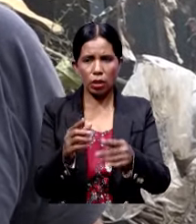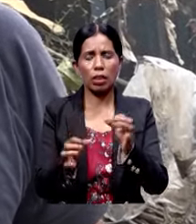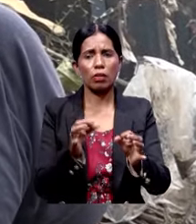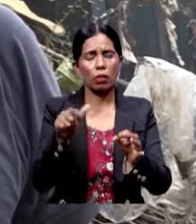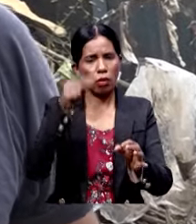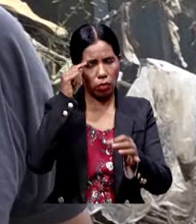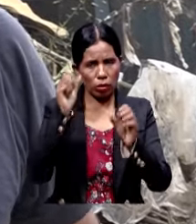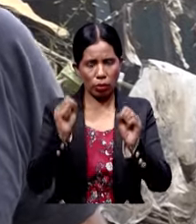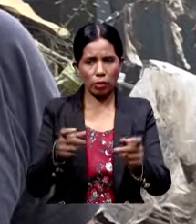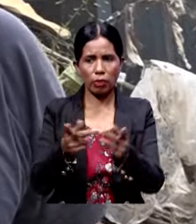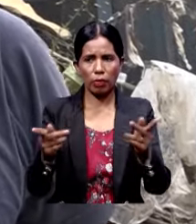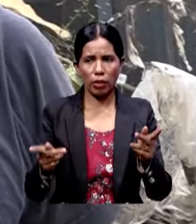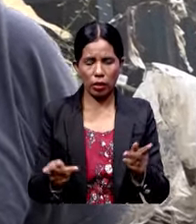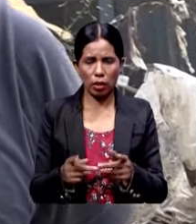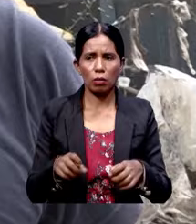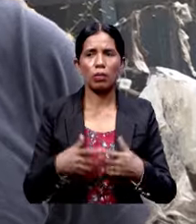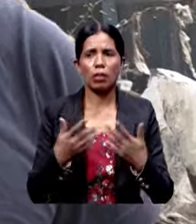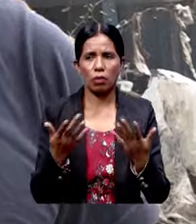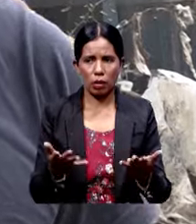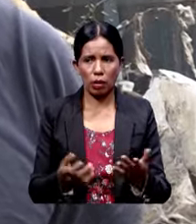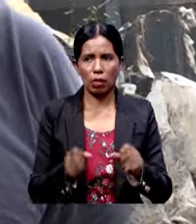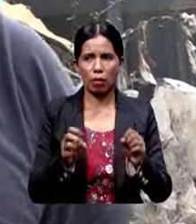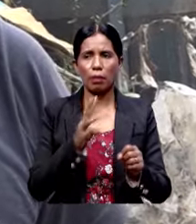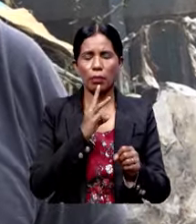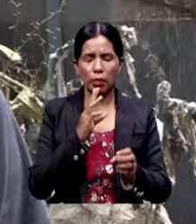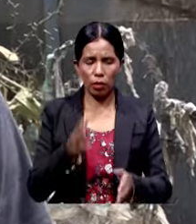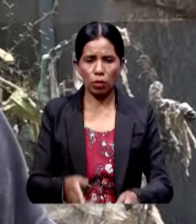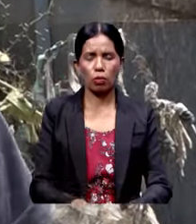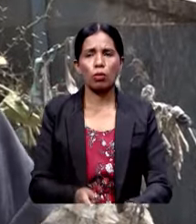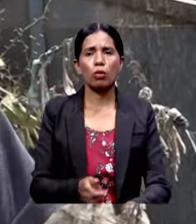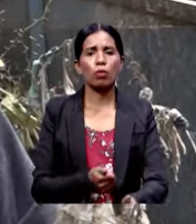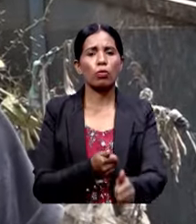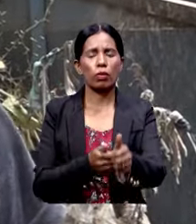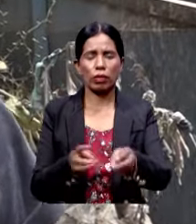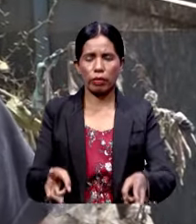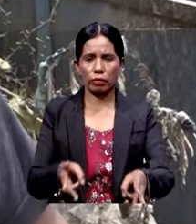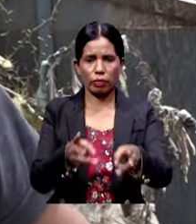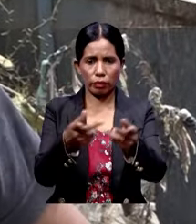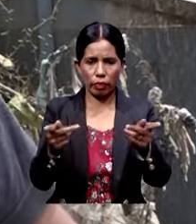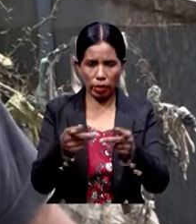hare fatinere halu nusa para bene lautir ni fatin tu husi be